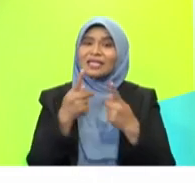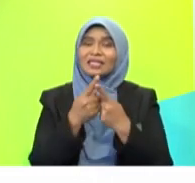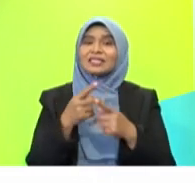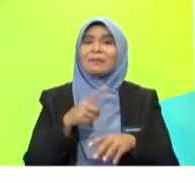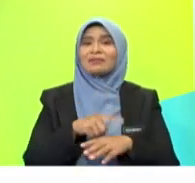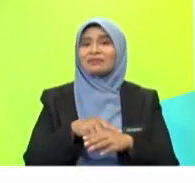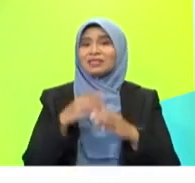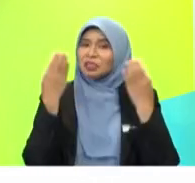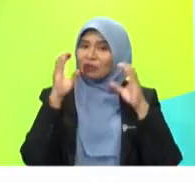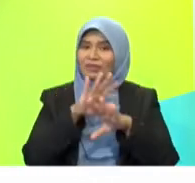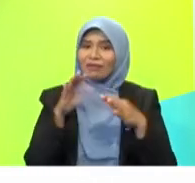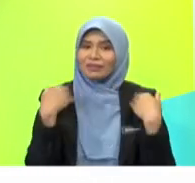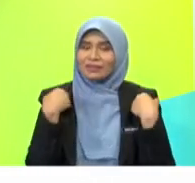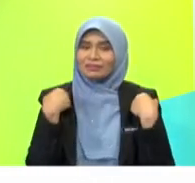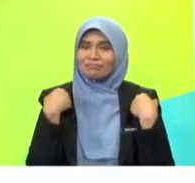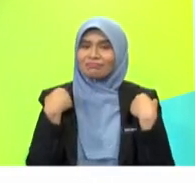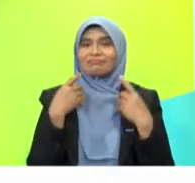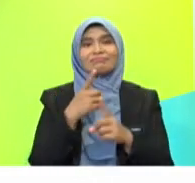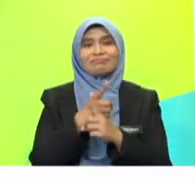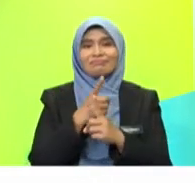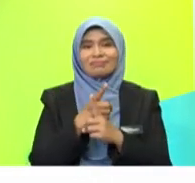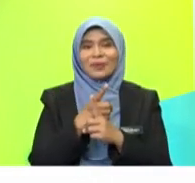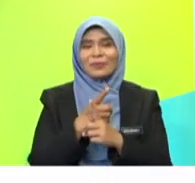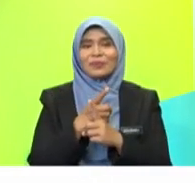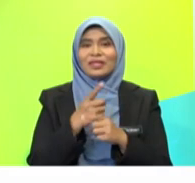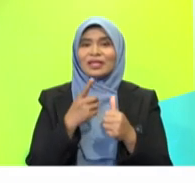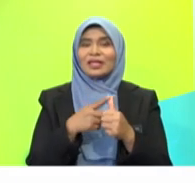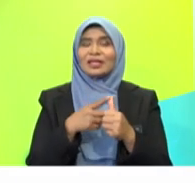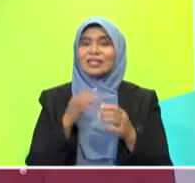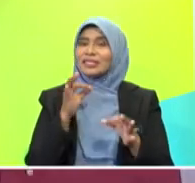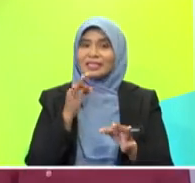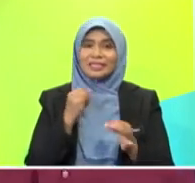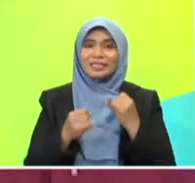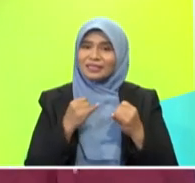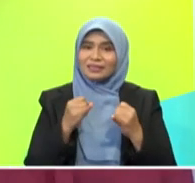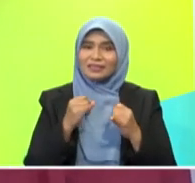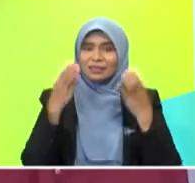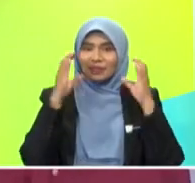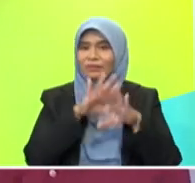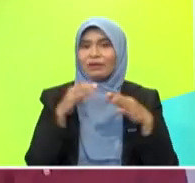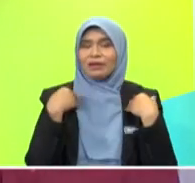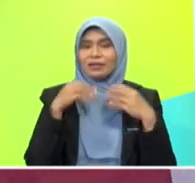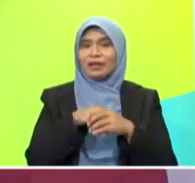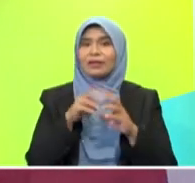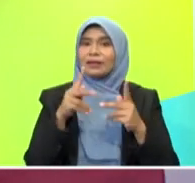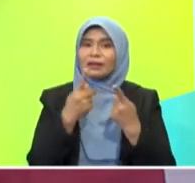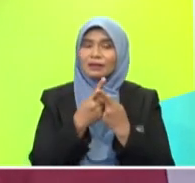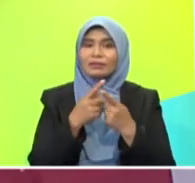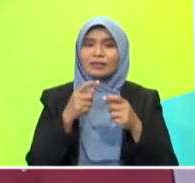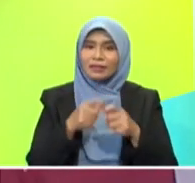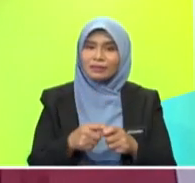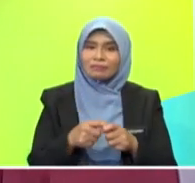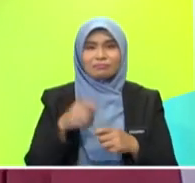guru yang pertama jika guru tidak ada di dalam kelas tentulah